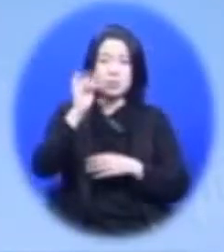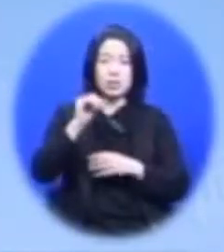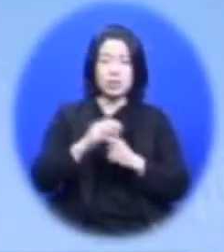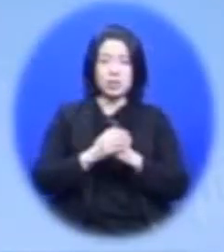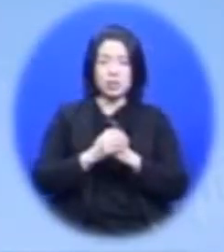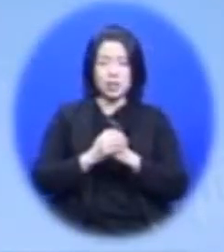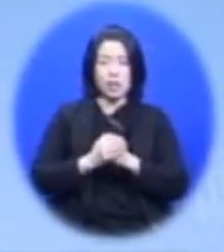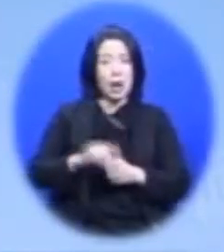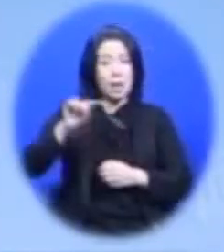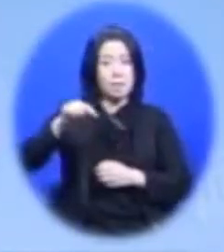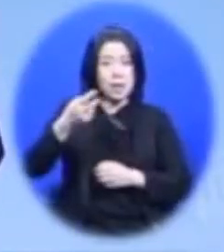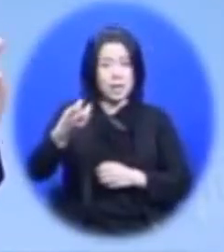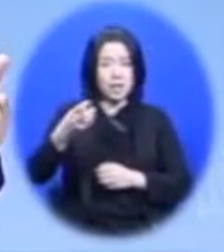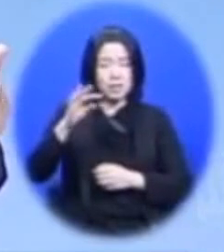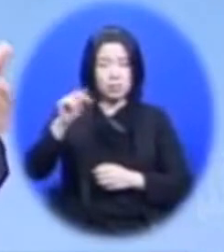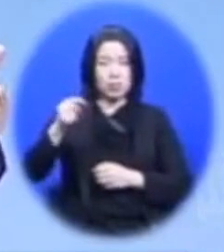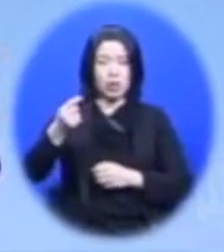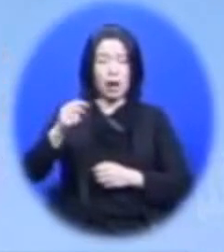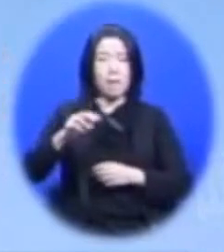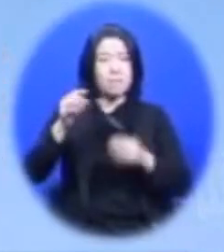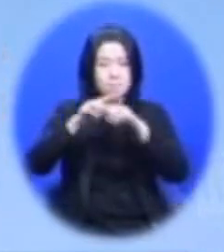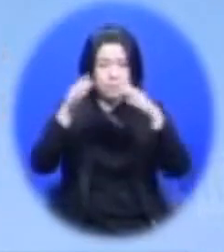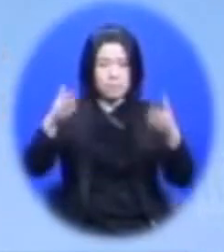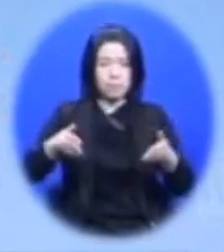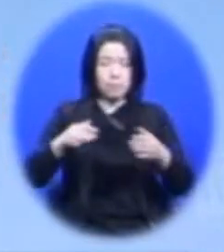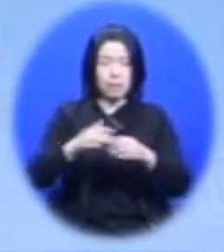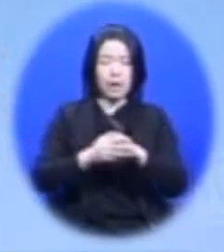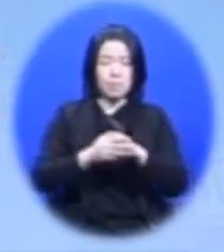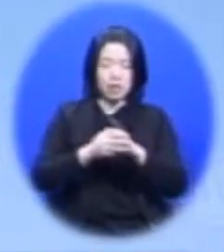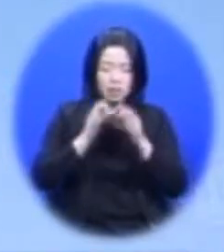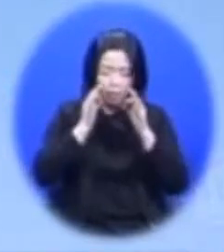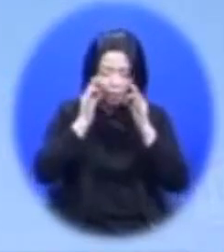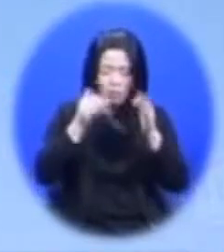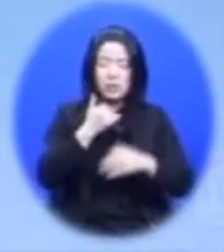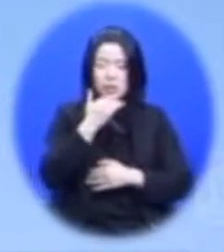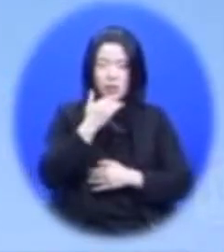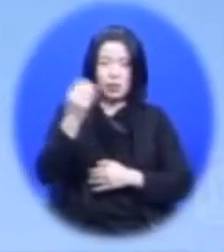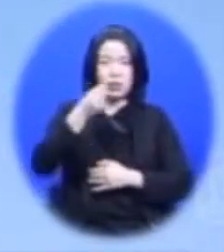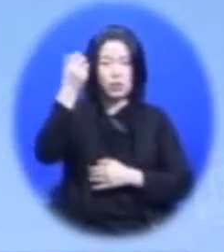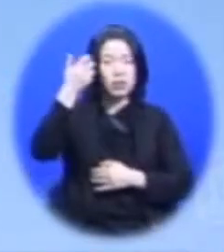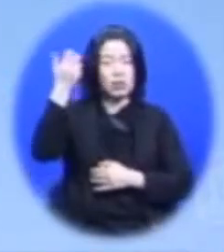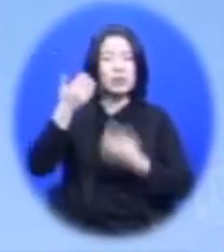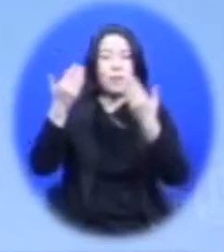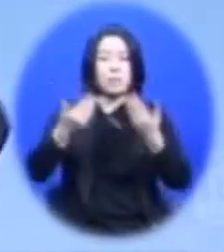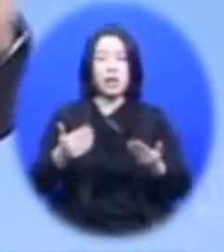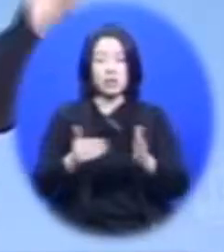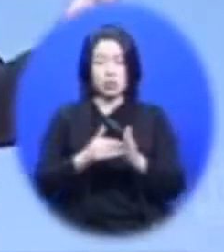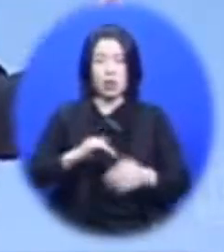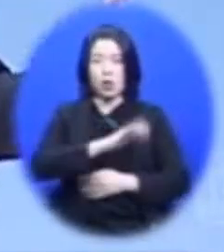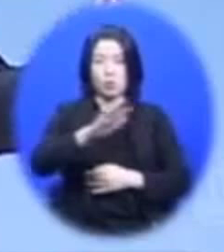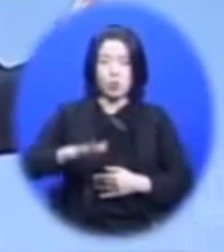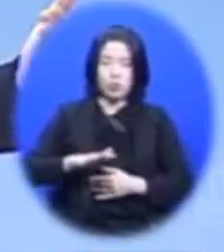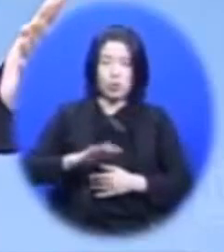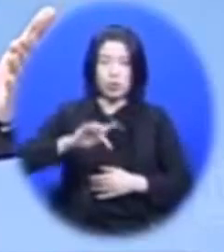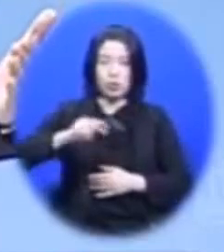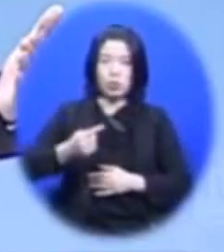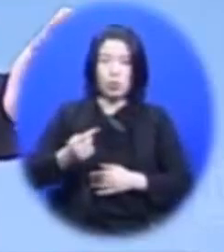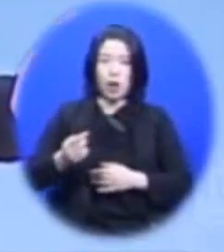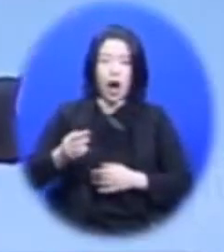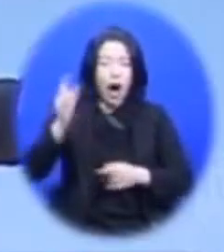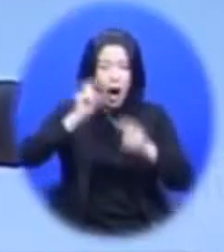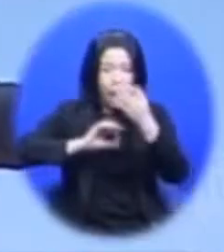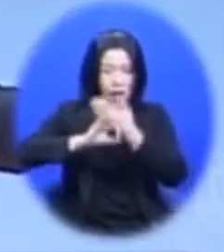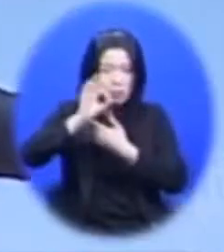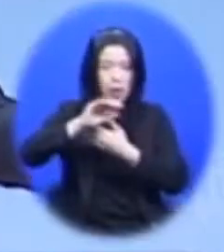120문다가 마가다락방에서 열흘 동안 전심으로 기다리다가 성령을 받았어요. 우리도 아침부터 밤에 잘